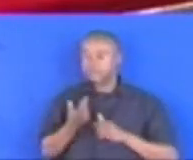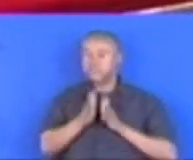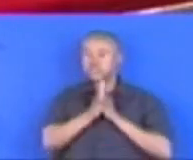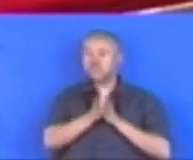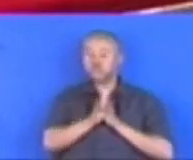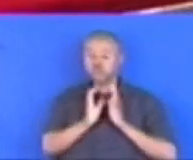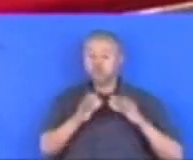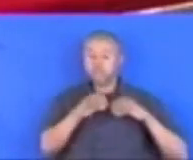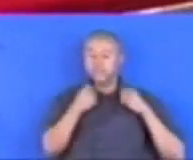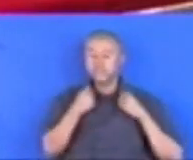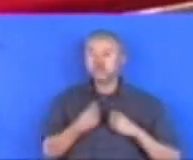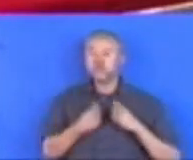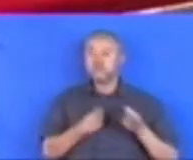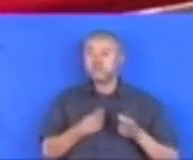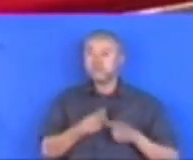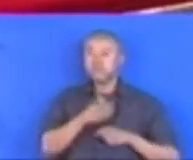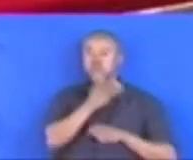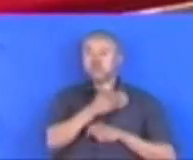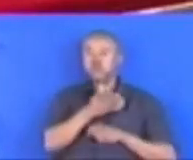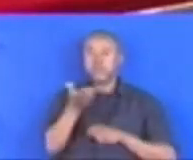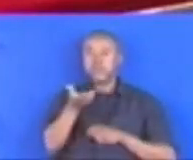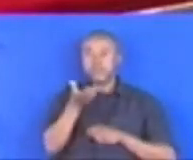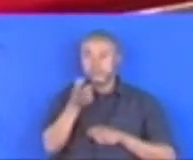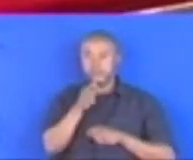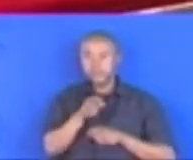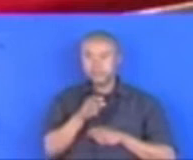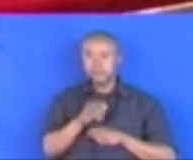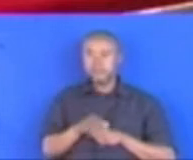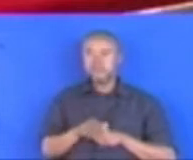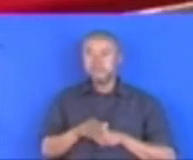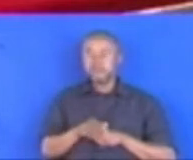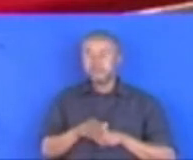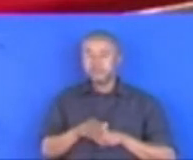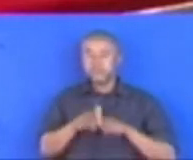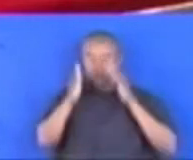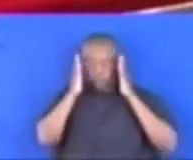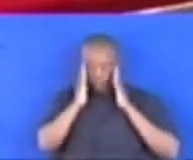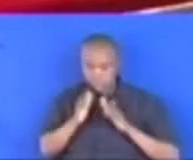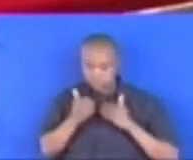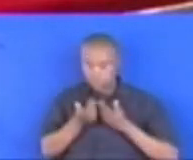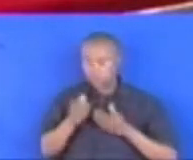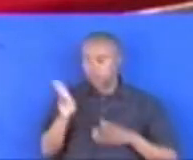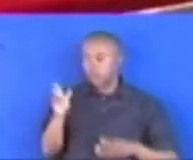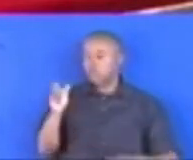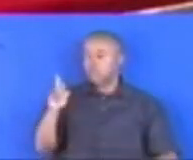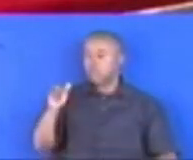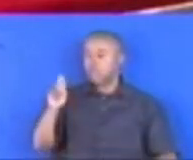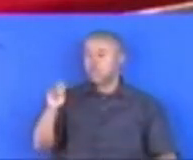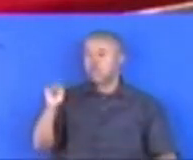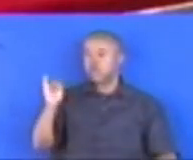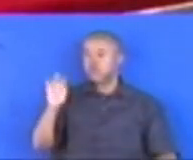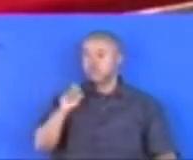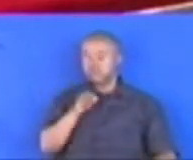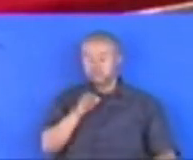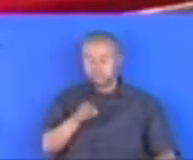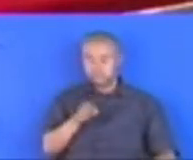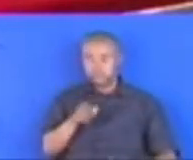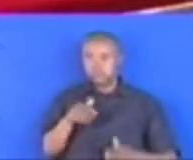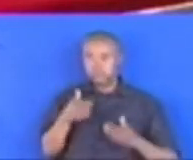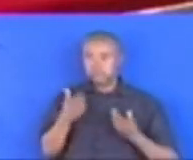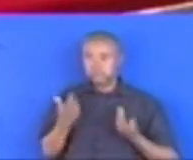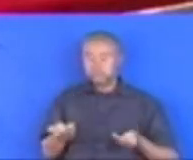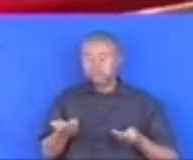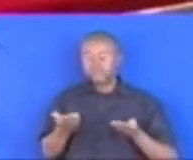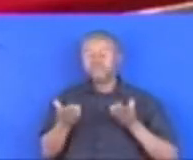kamati ya kudumu ya Bunge ya Huduma na Maendeleo ya Jamii chini ya mwenyekiti wake Mheshimiwa Stanislaus Haruni Nyongo Mbunge na makamu wake